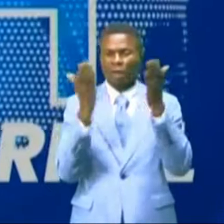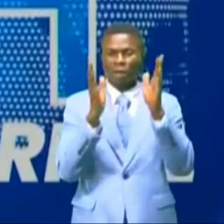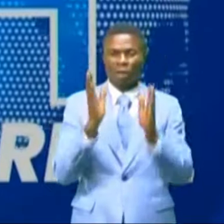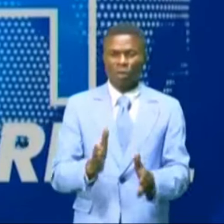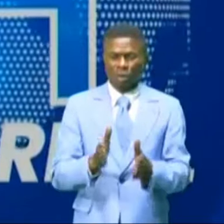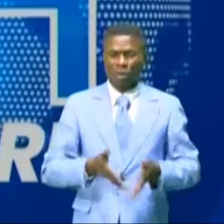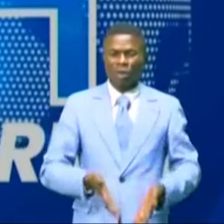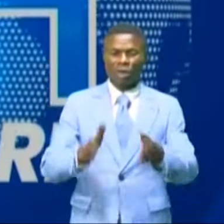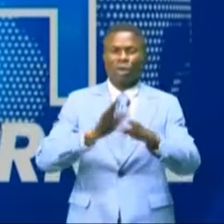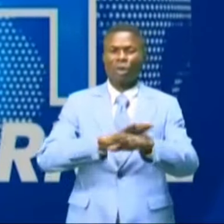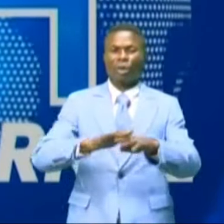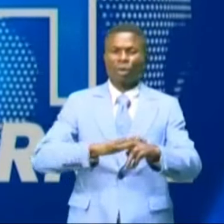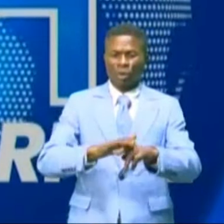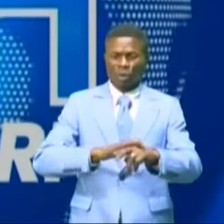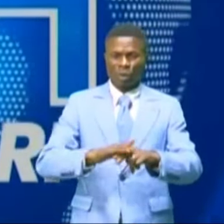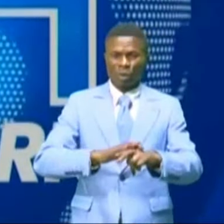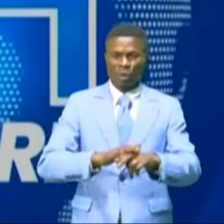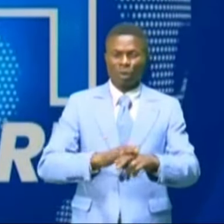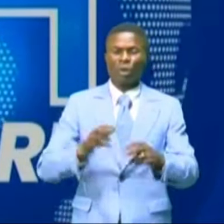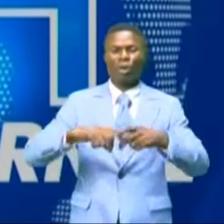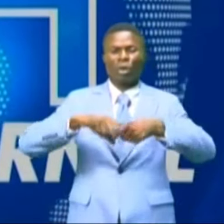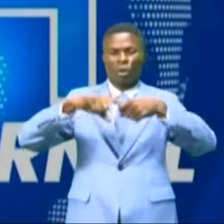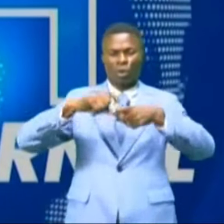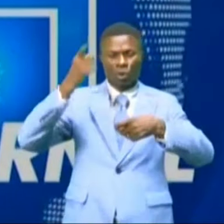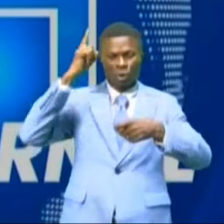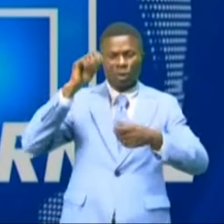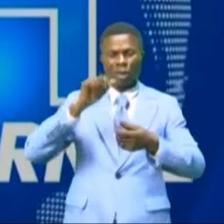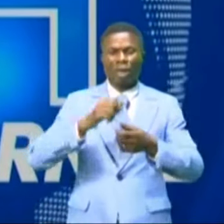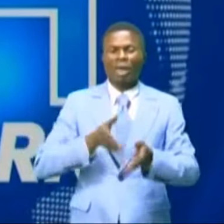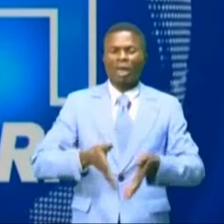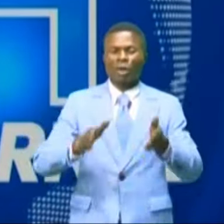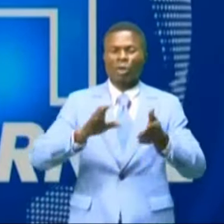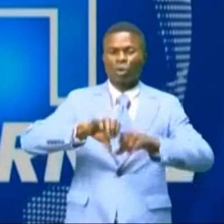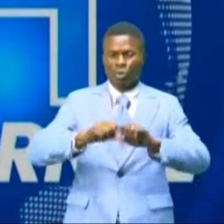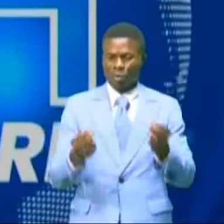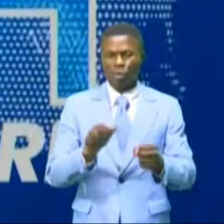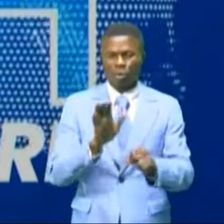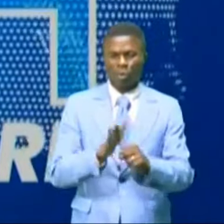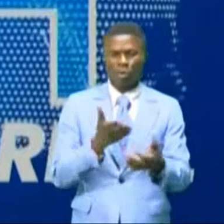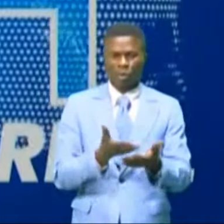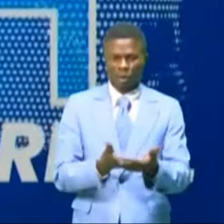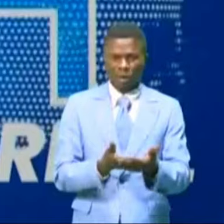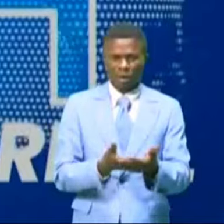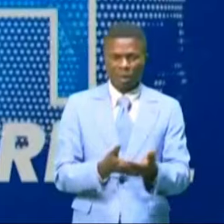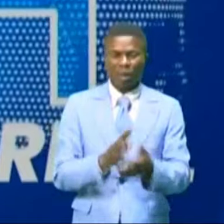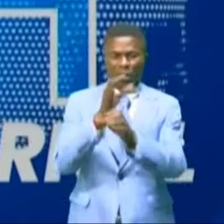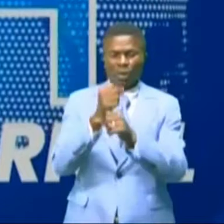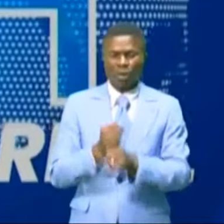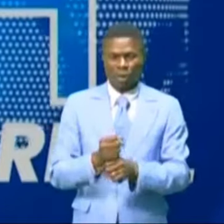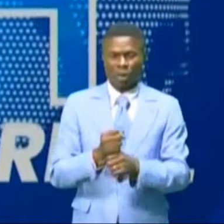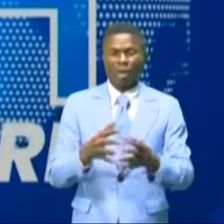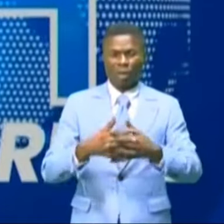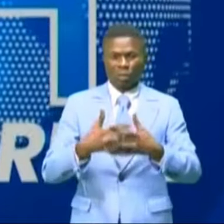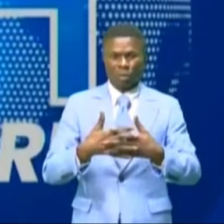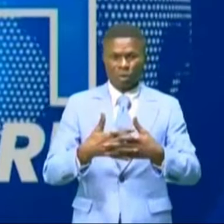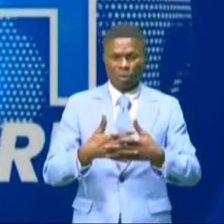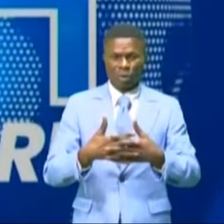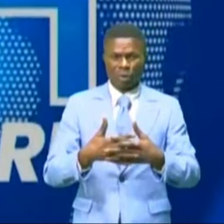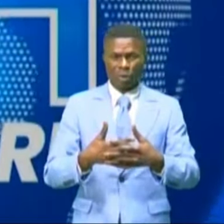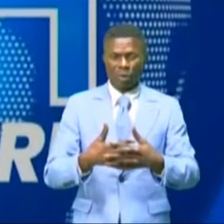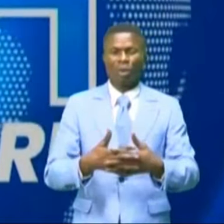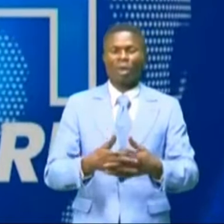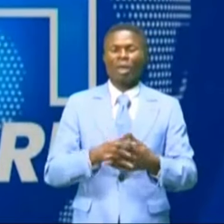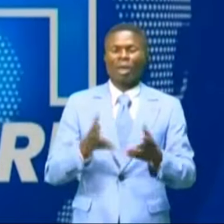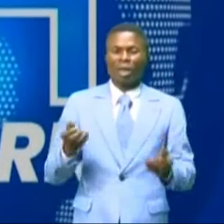chemin de fer longtemps suspendu à cause des mauvais états de la voie ferrée. L'acquisition des engins du matériel de